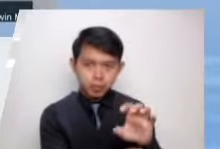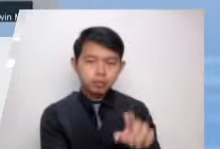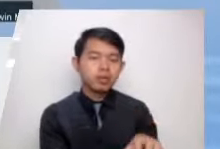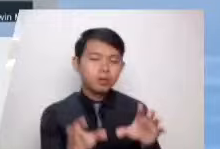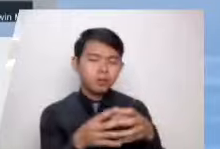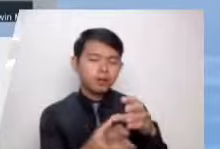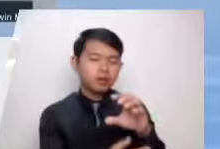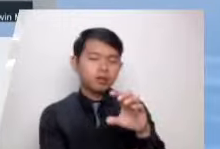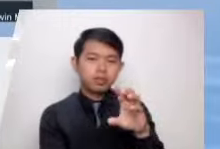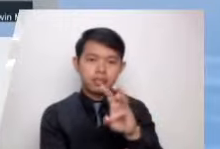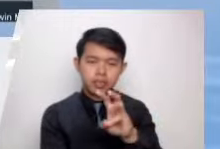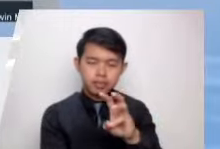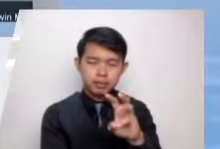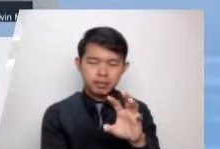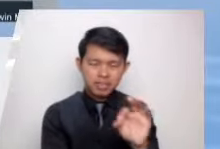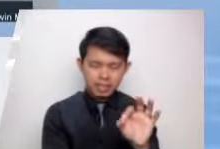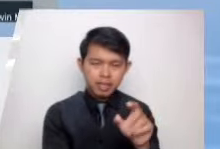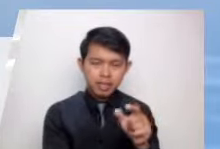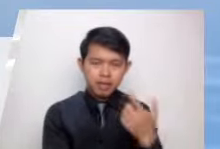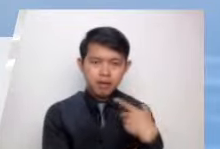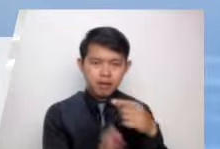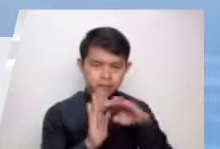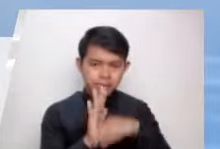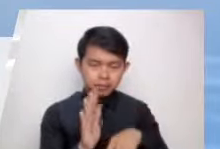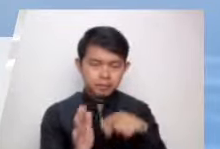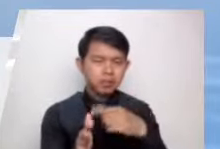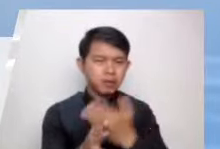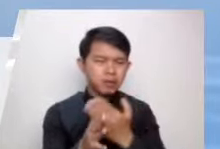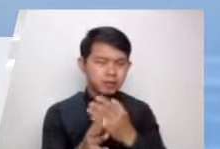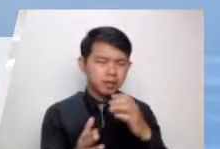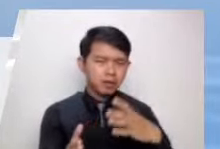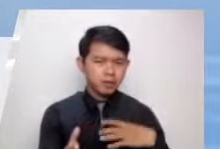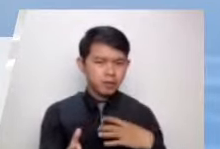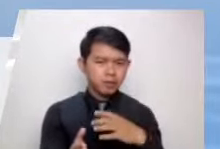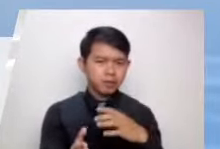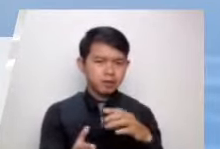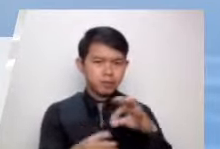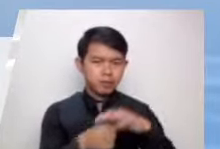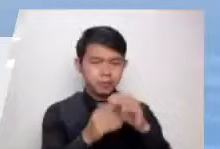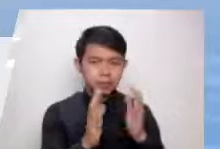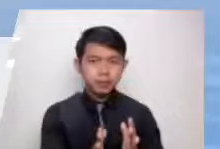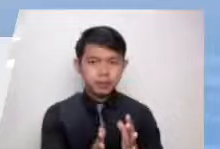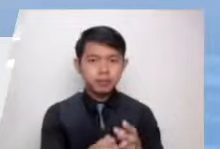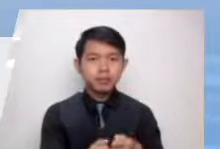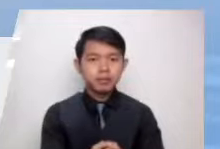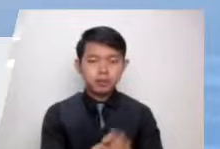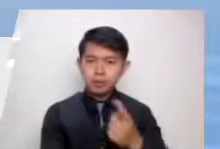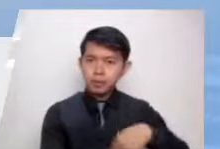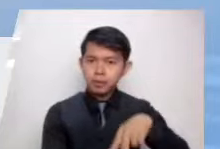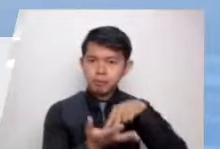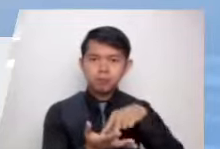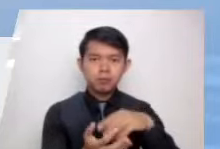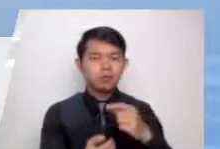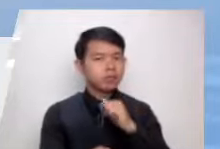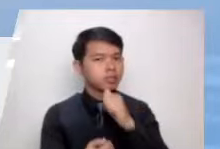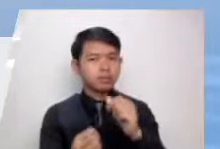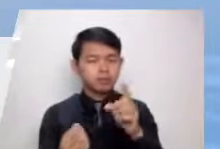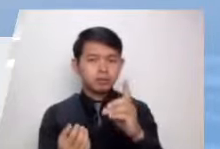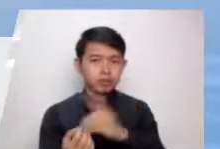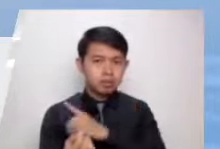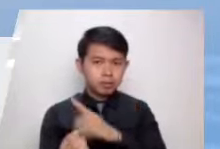yung tinatawag na nuisance candidacies. At sinabi natin, katulad ng ating pinapanindigan, hindi tayo mag-disqualify ng mga kandidato dahil